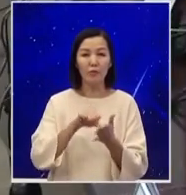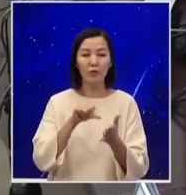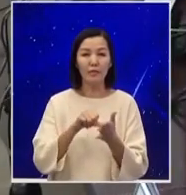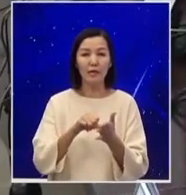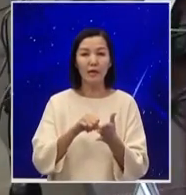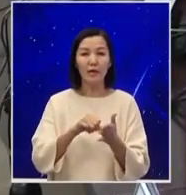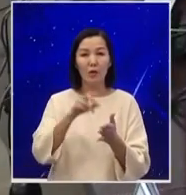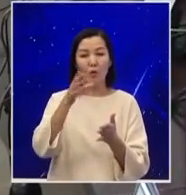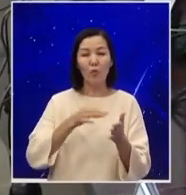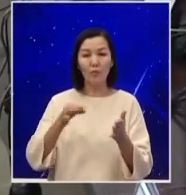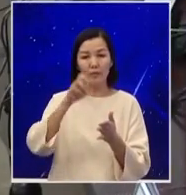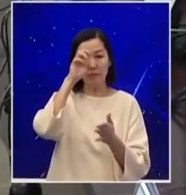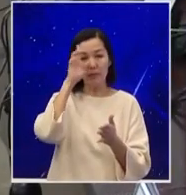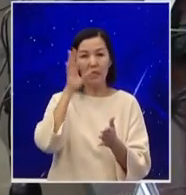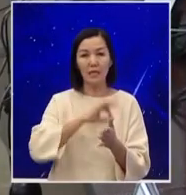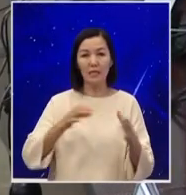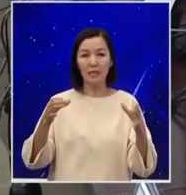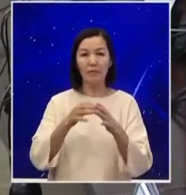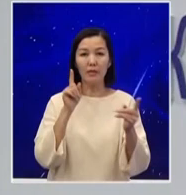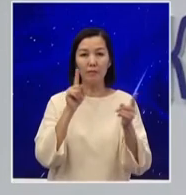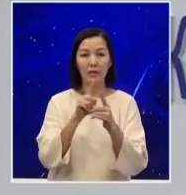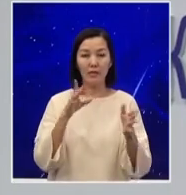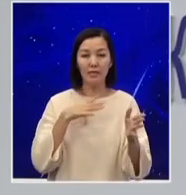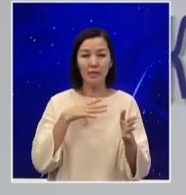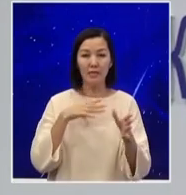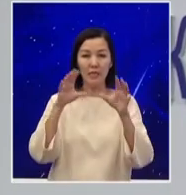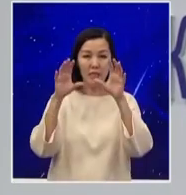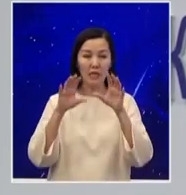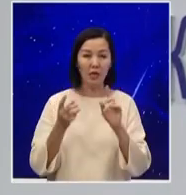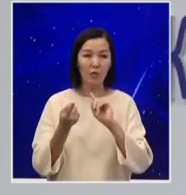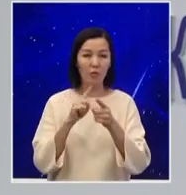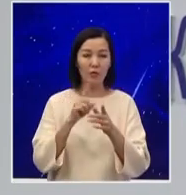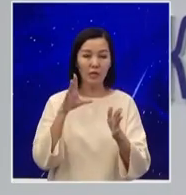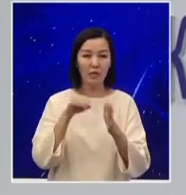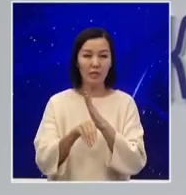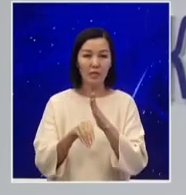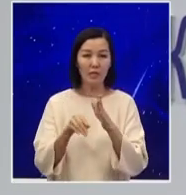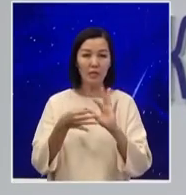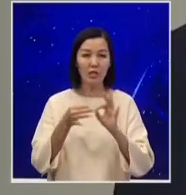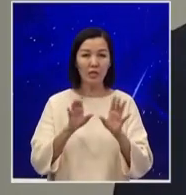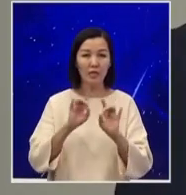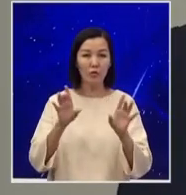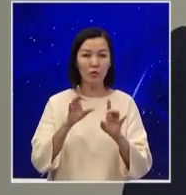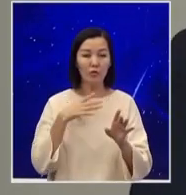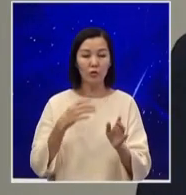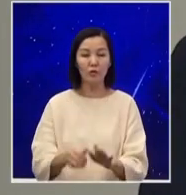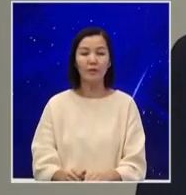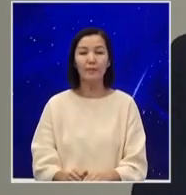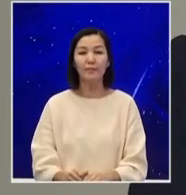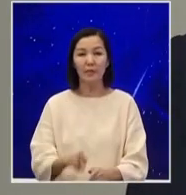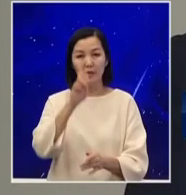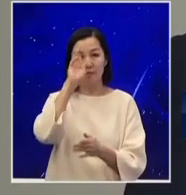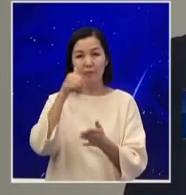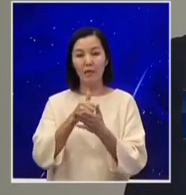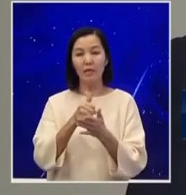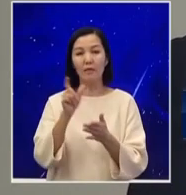кірістер департаменті ұжымымен кездесті. Мұндағыларға да заңдағы өзгерістерді толыққанды түсіндірді. Мемлекет басшысы белгілеп отқан